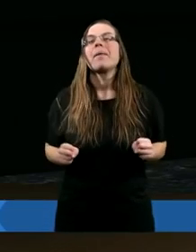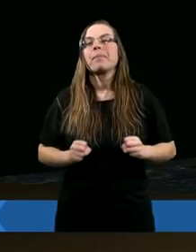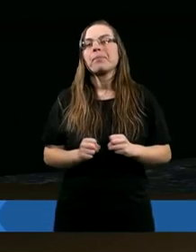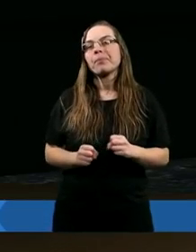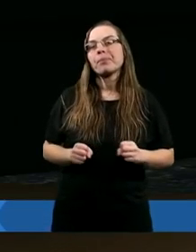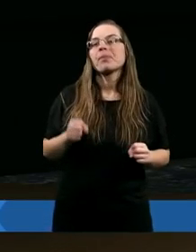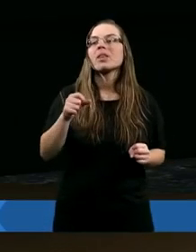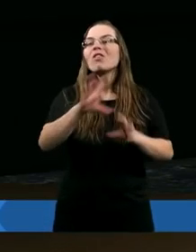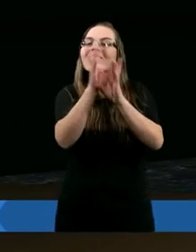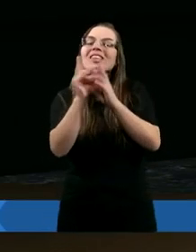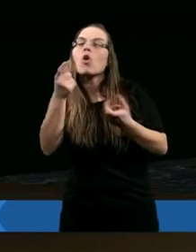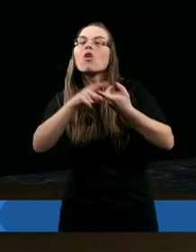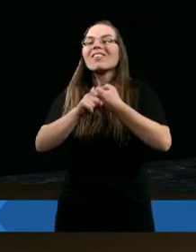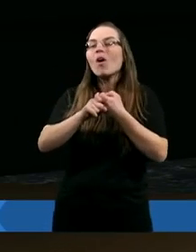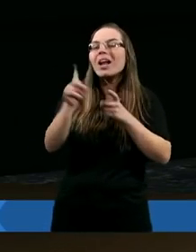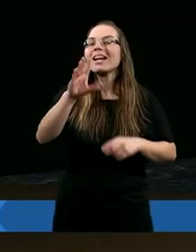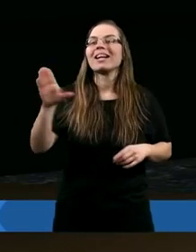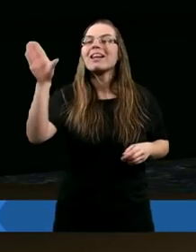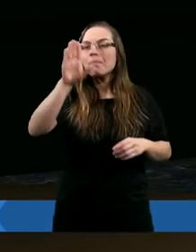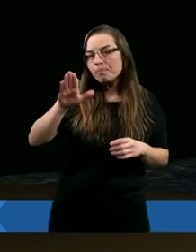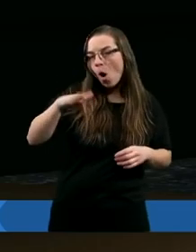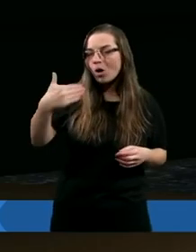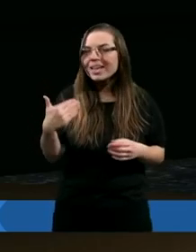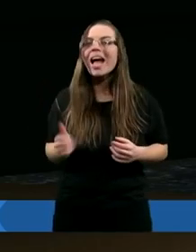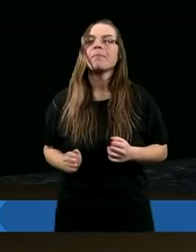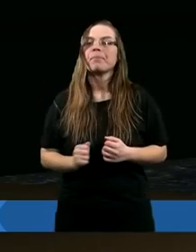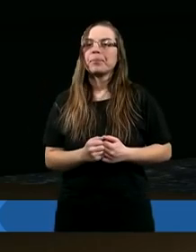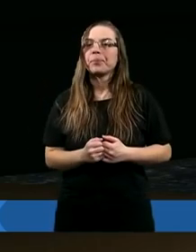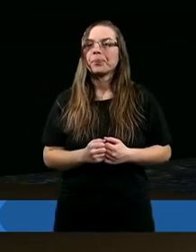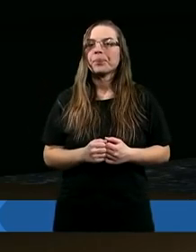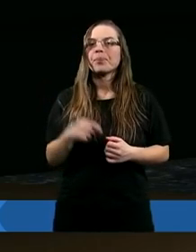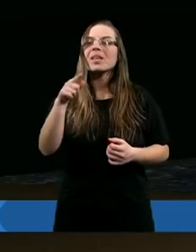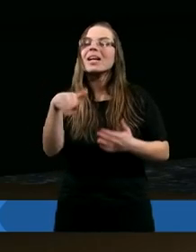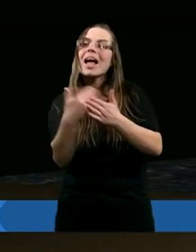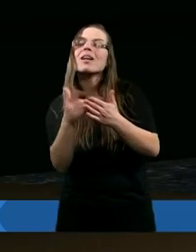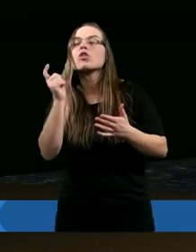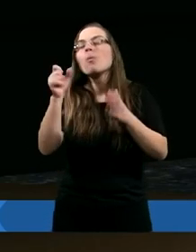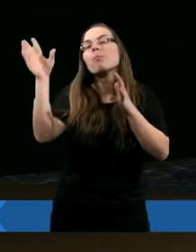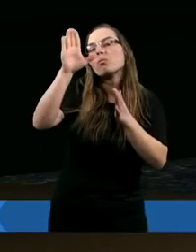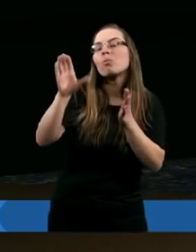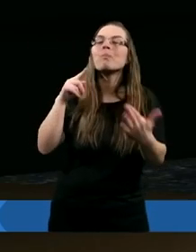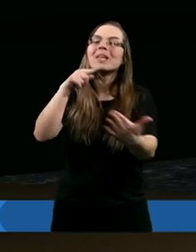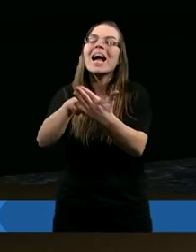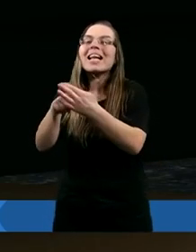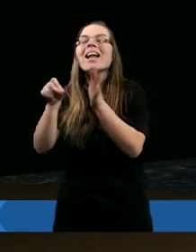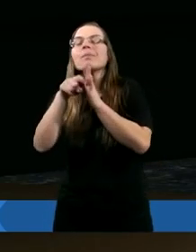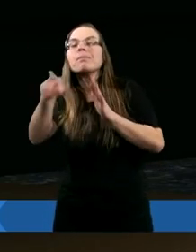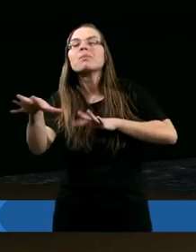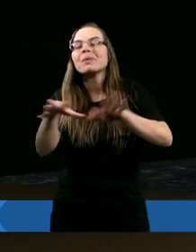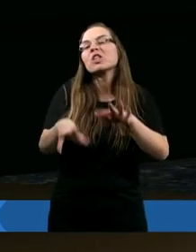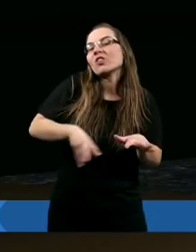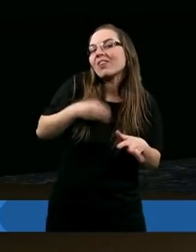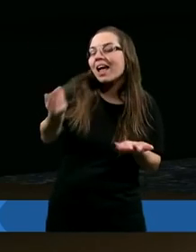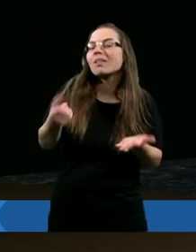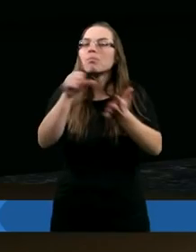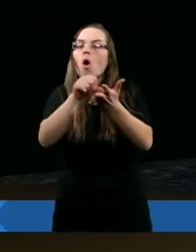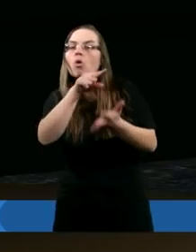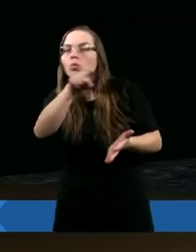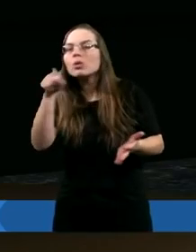też wszystko, co jest związane z Bogiem, albo do czego Pan Bóg coś przeznacza, właśnie jest święte. Czyli